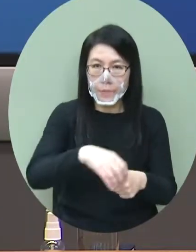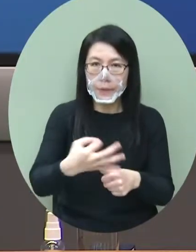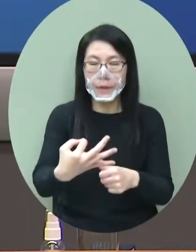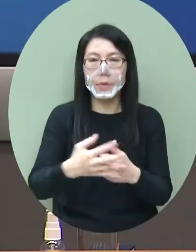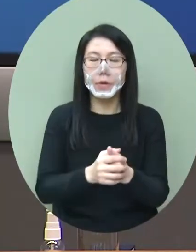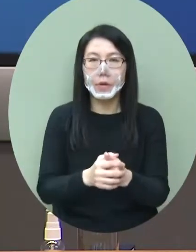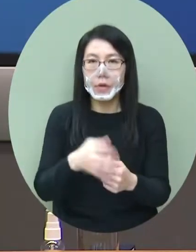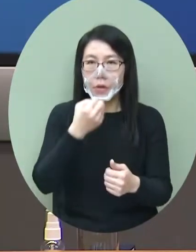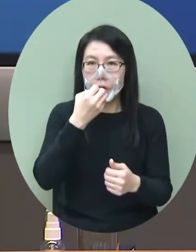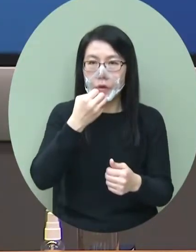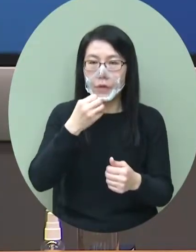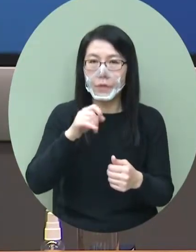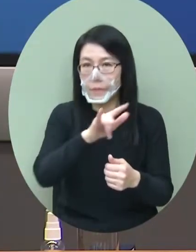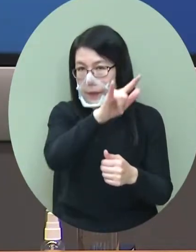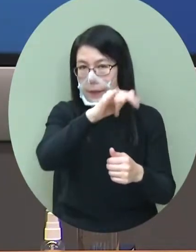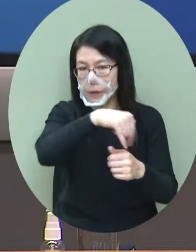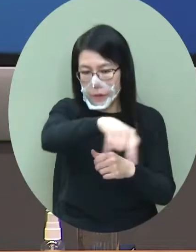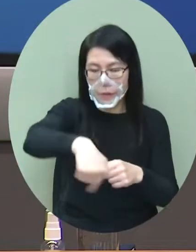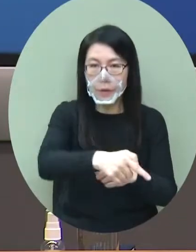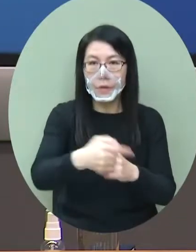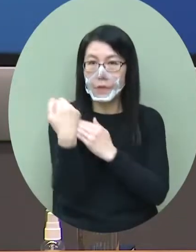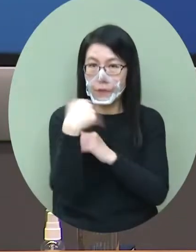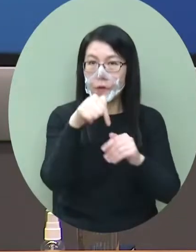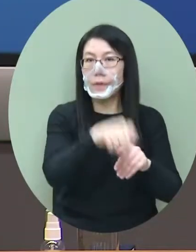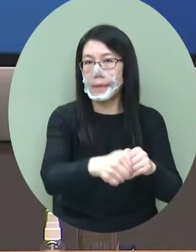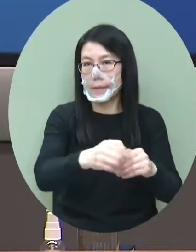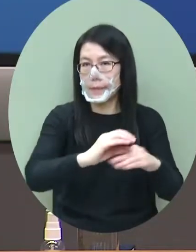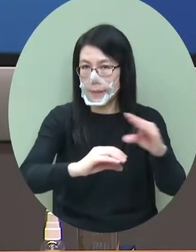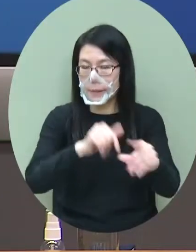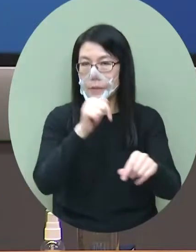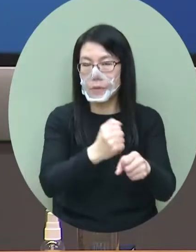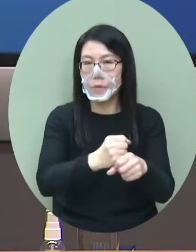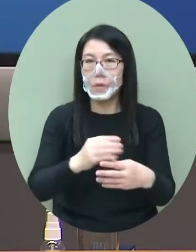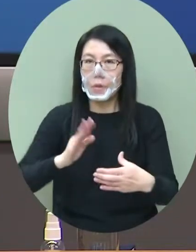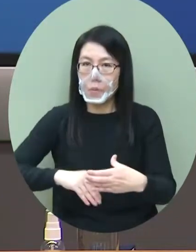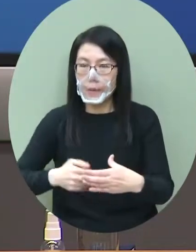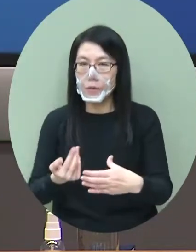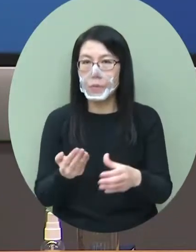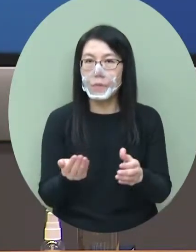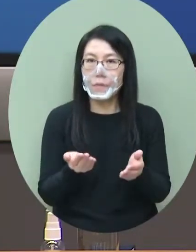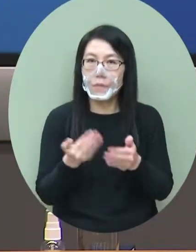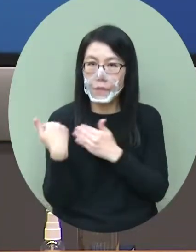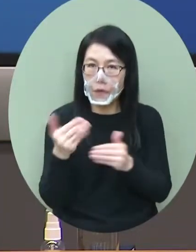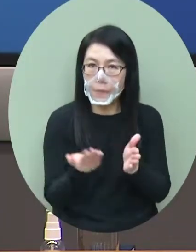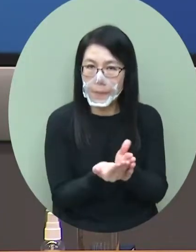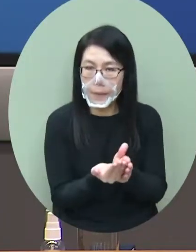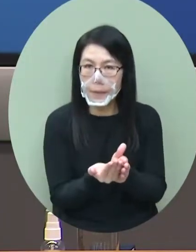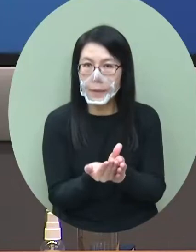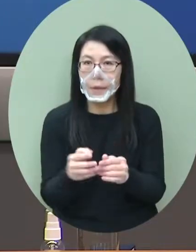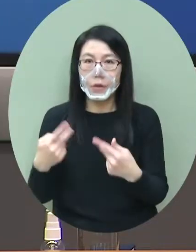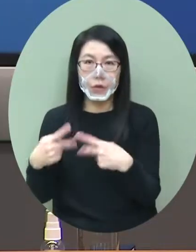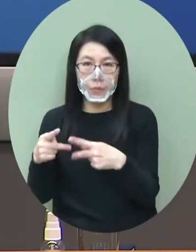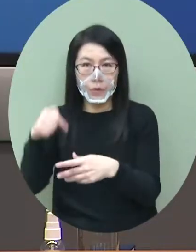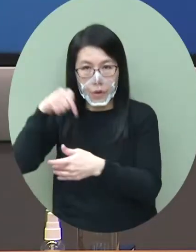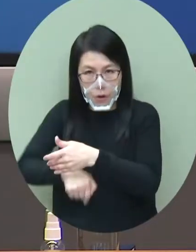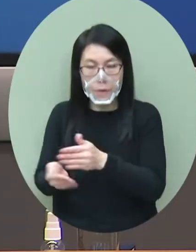3个接驳站，也就是香港国际机场货运设施、葵涌货柜集装箱码头，